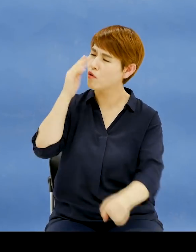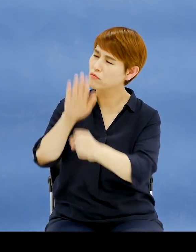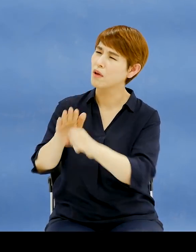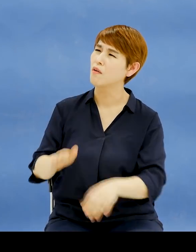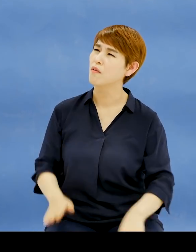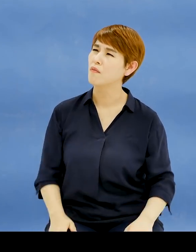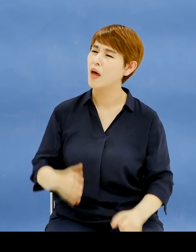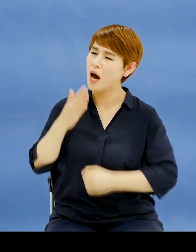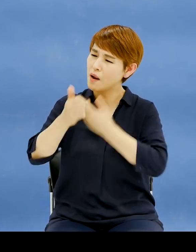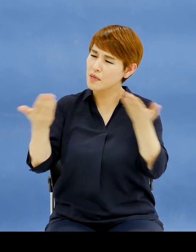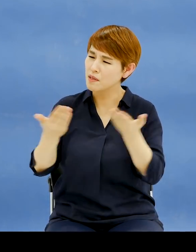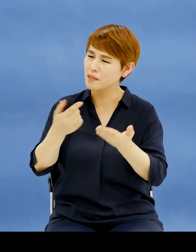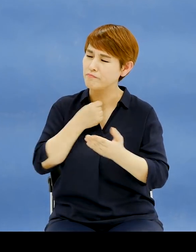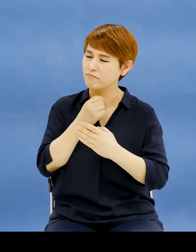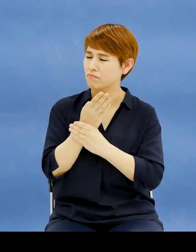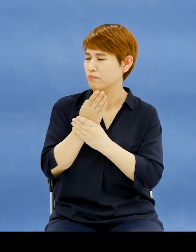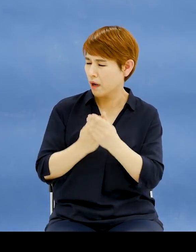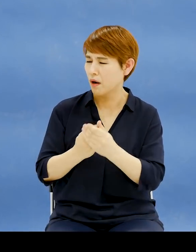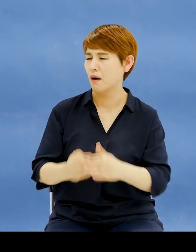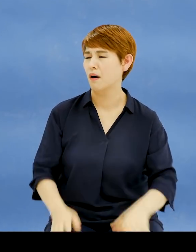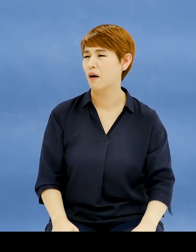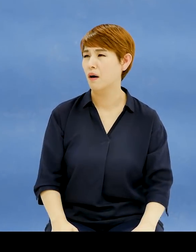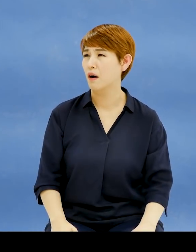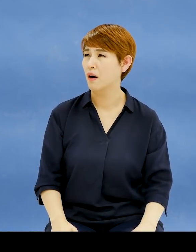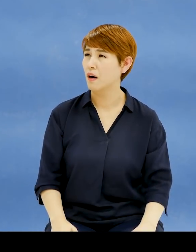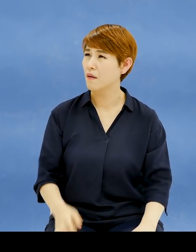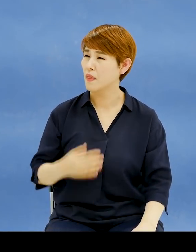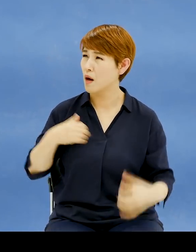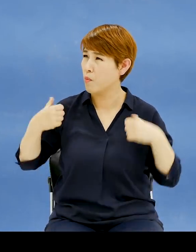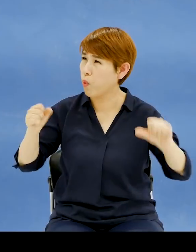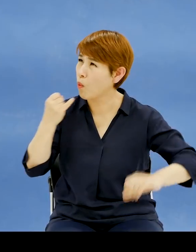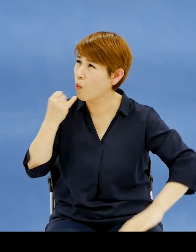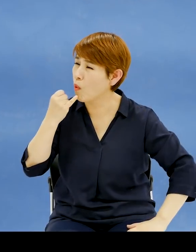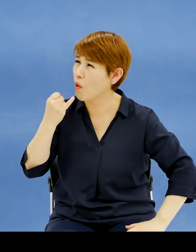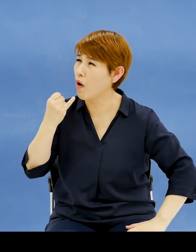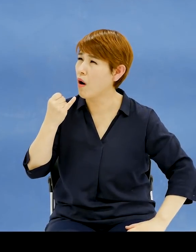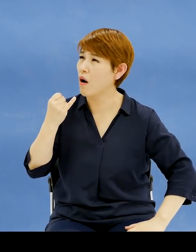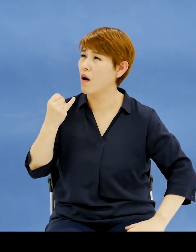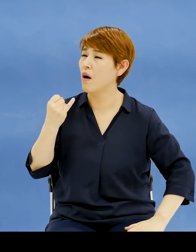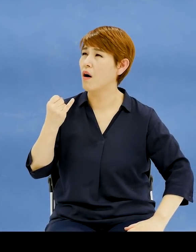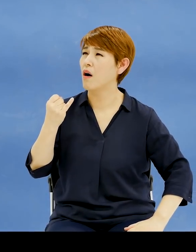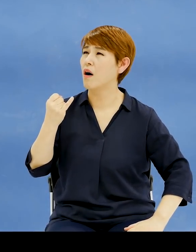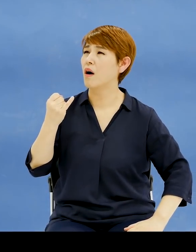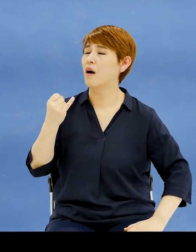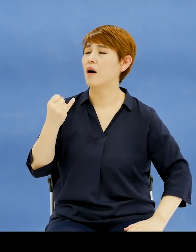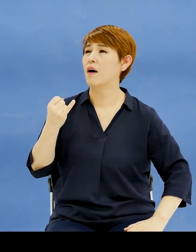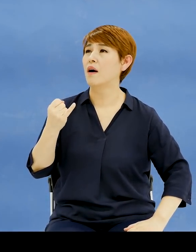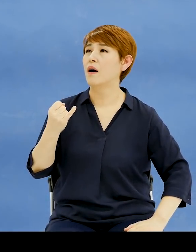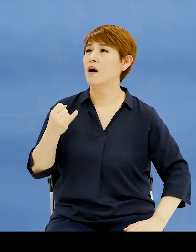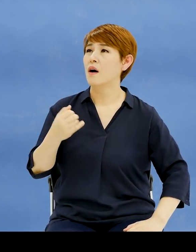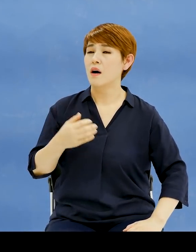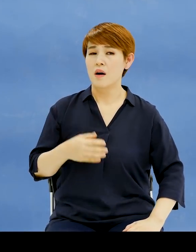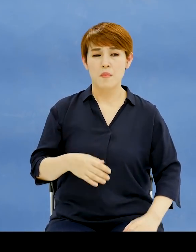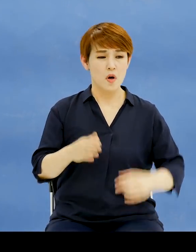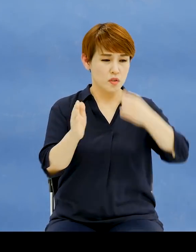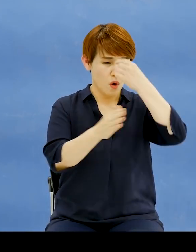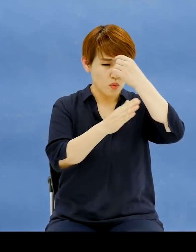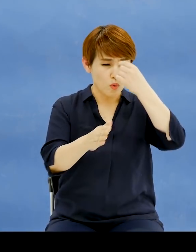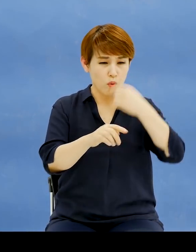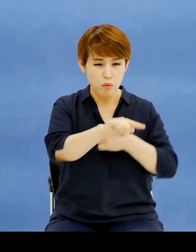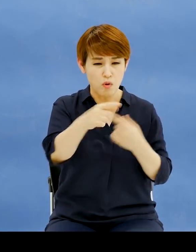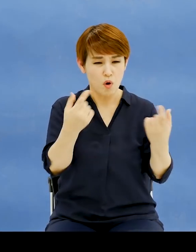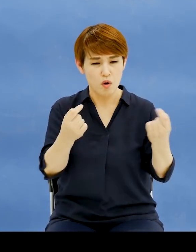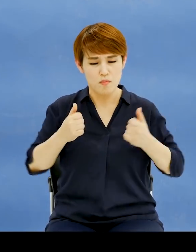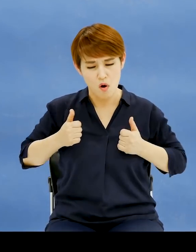하나님 나 이제 사역하기 싫어요. 하나님 이거 사역 내려놔도 되나요? 하나님 아무 일이나 그리고 이만큼